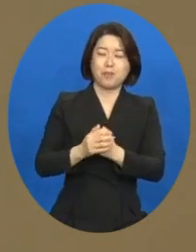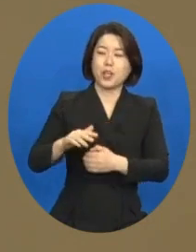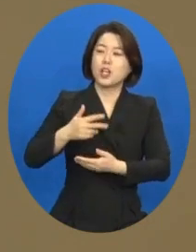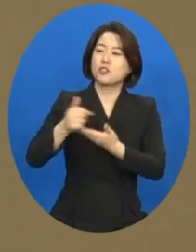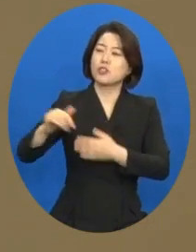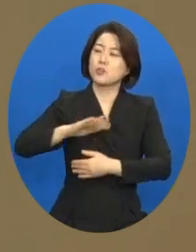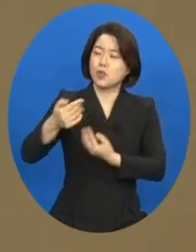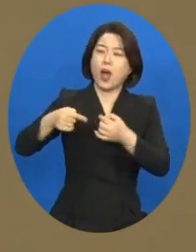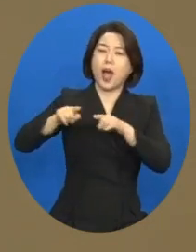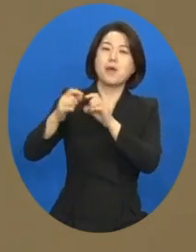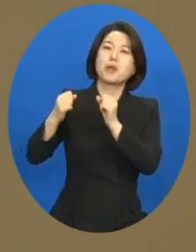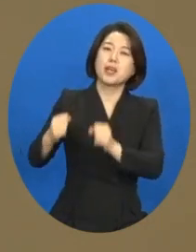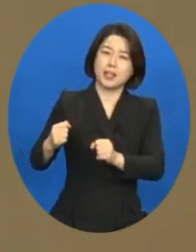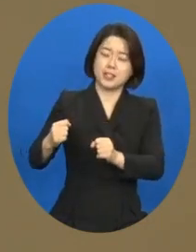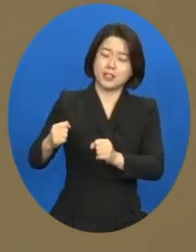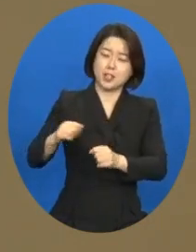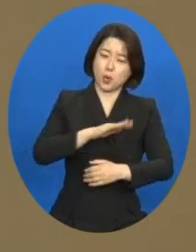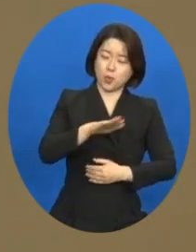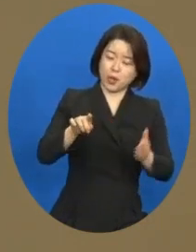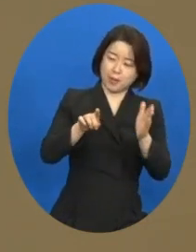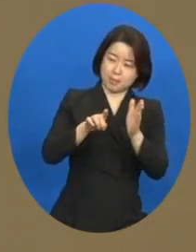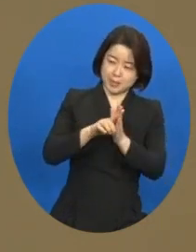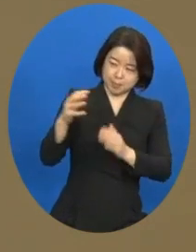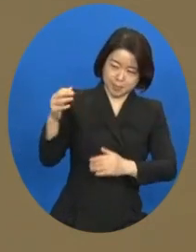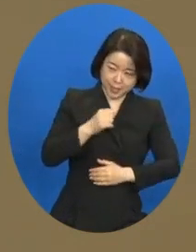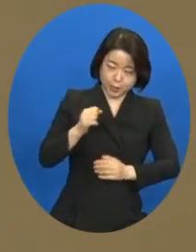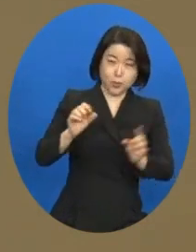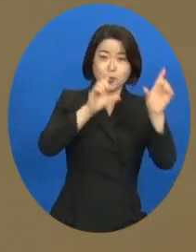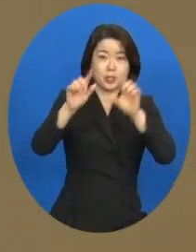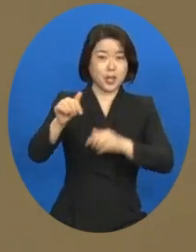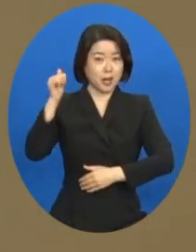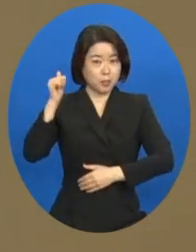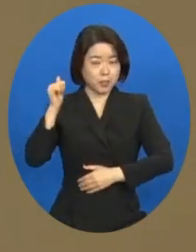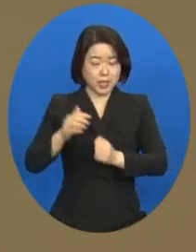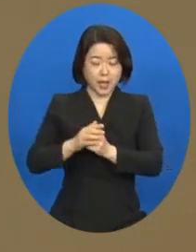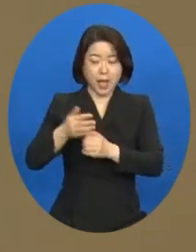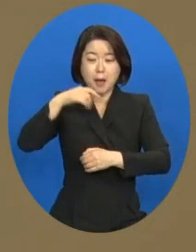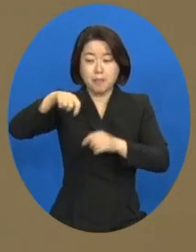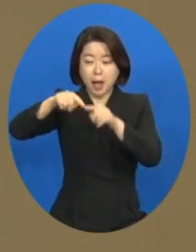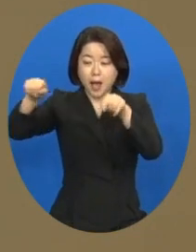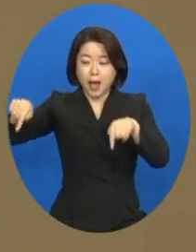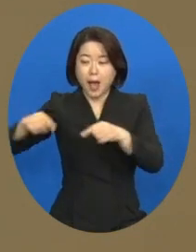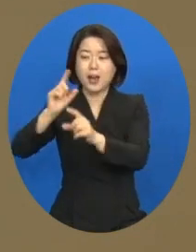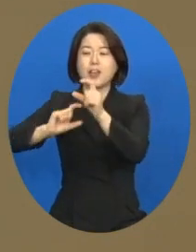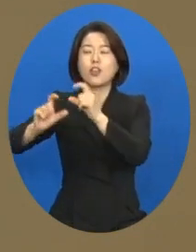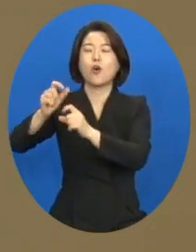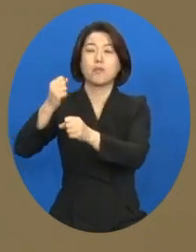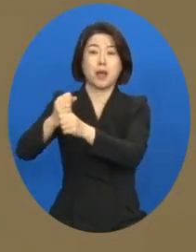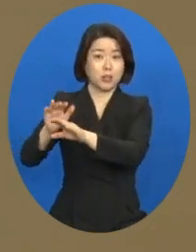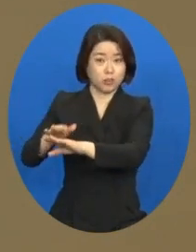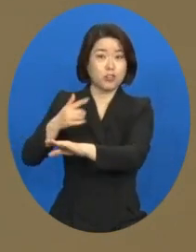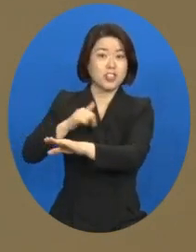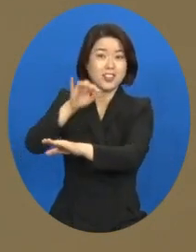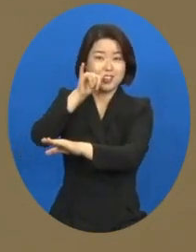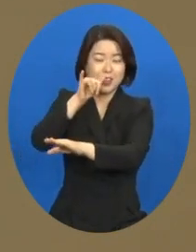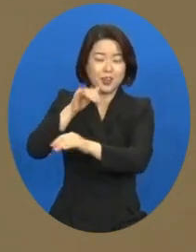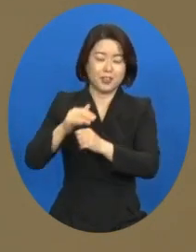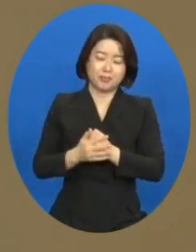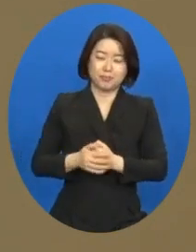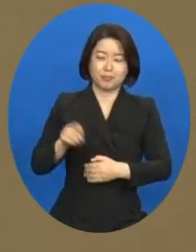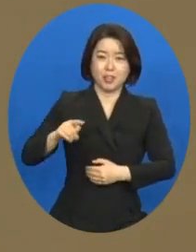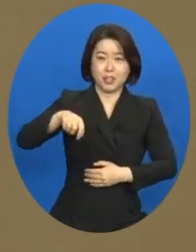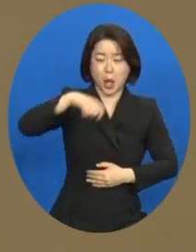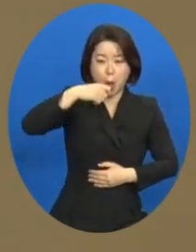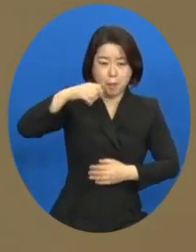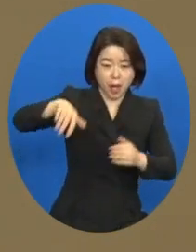계신 것을 우리도 믿음으로 살자. 그래서 식탁 자리를 하나 만들어 놓았어요. 그날 식사